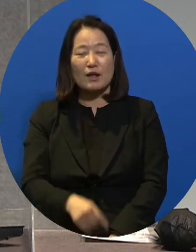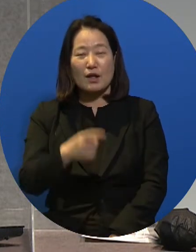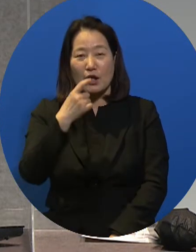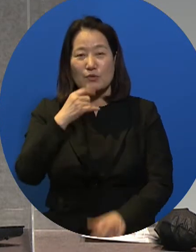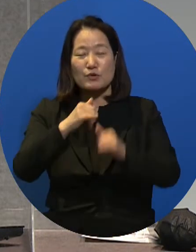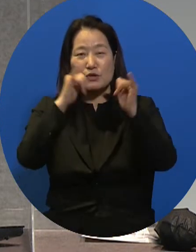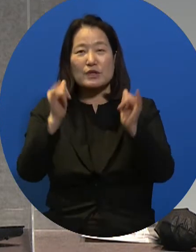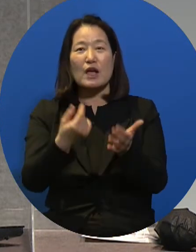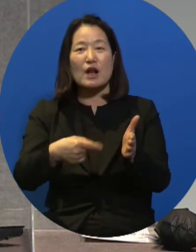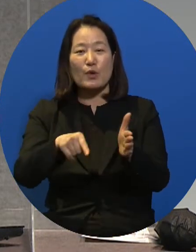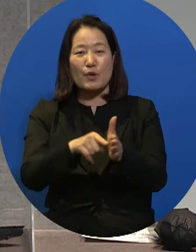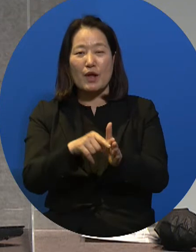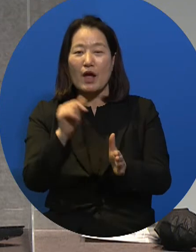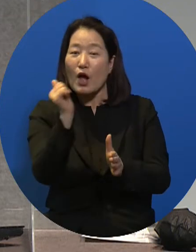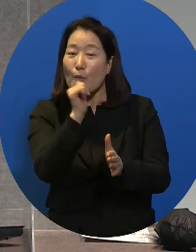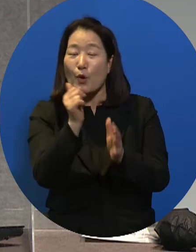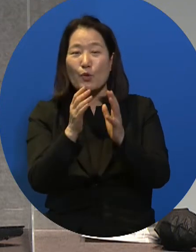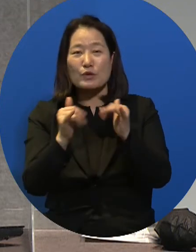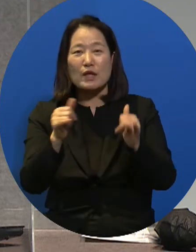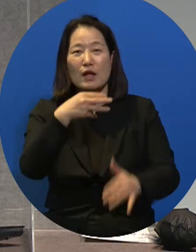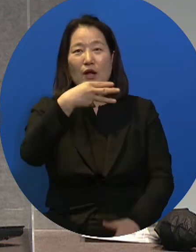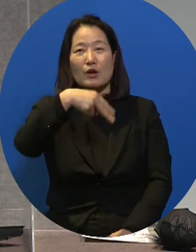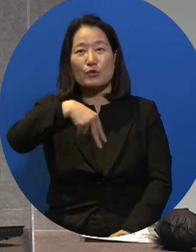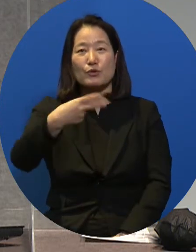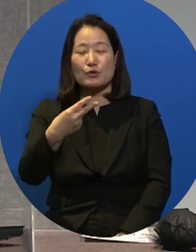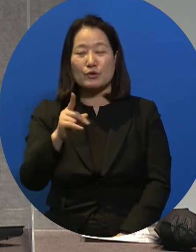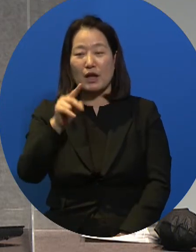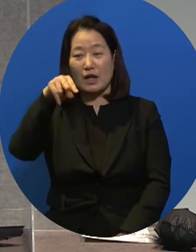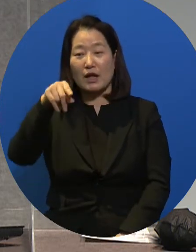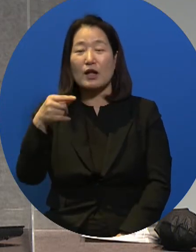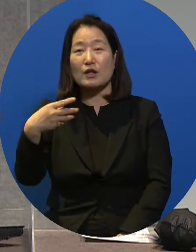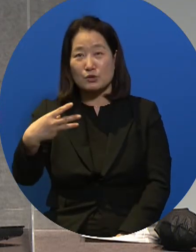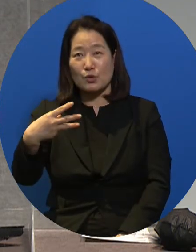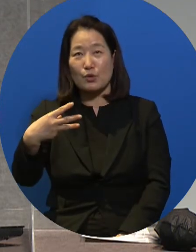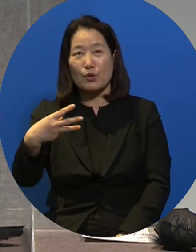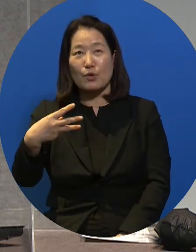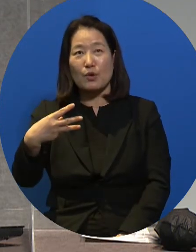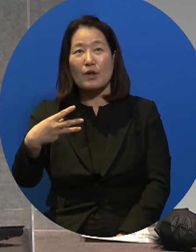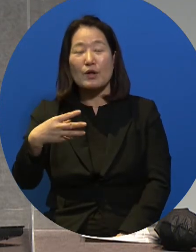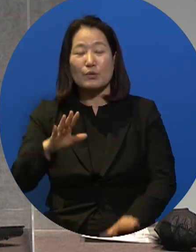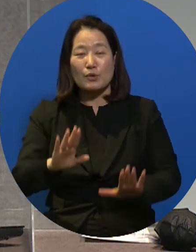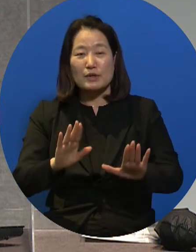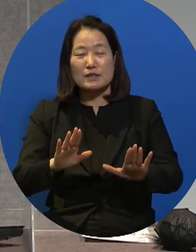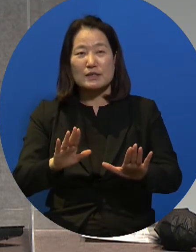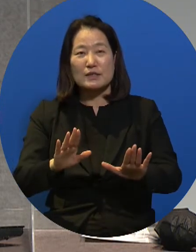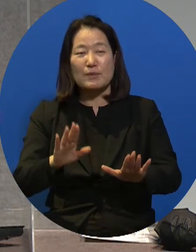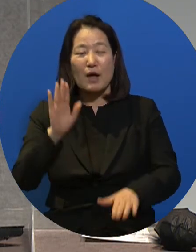모임의 류다솔 변호사님께서 저희 한국에서도 선택의정서 비준 이후에 달라질 어떤